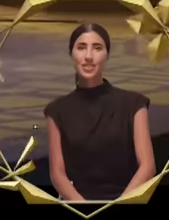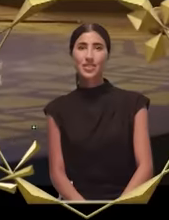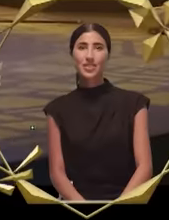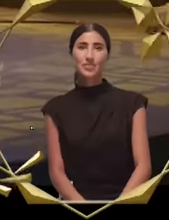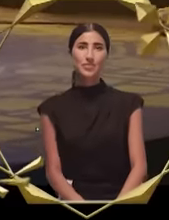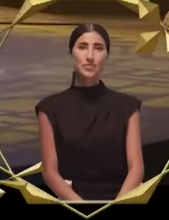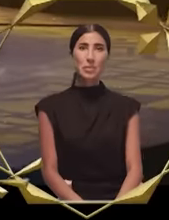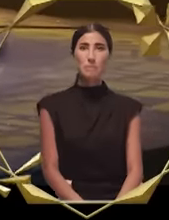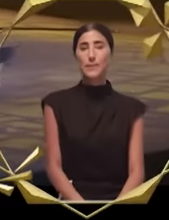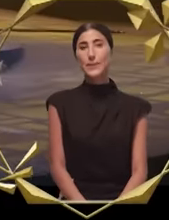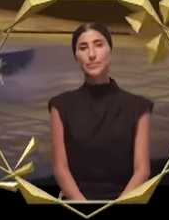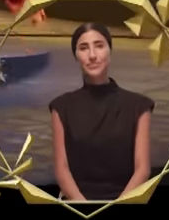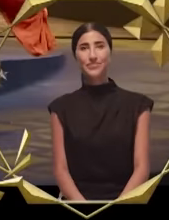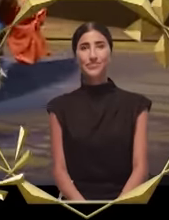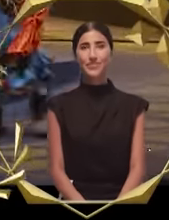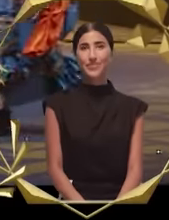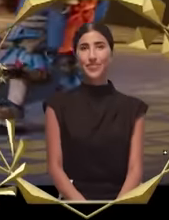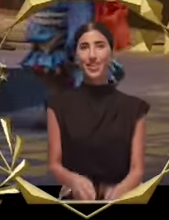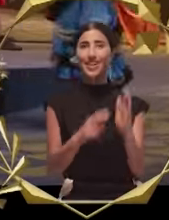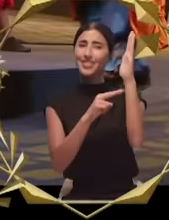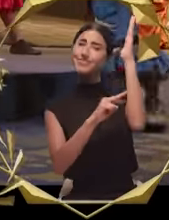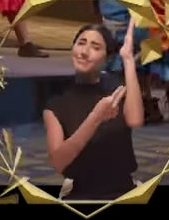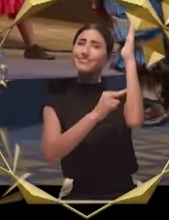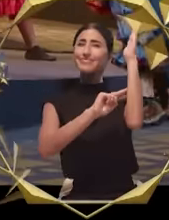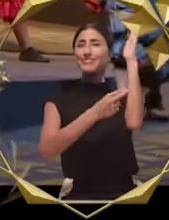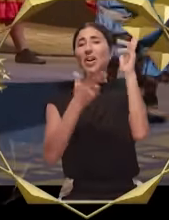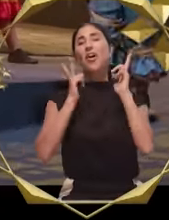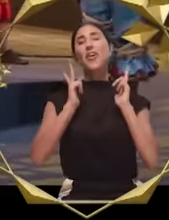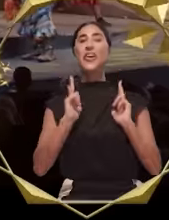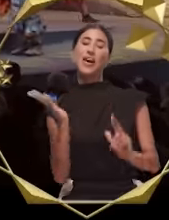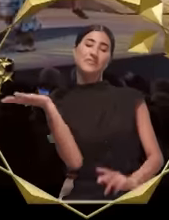التفاح نتفيأ تحتها نرتاح